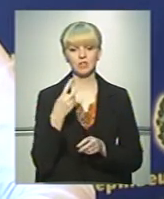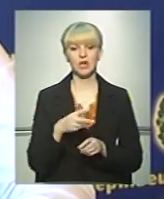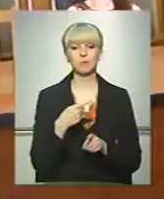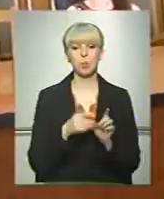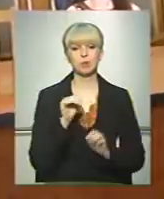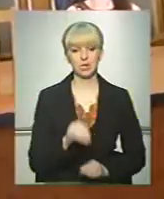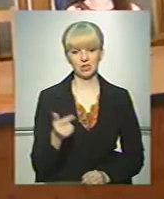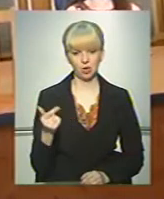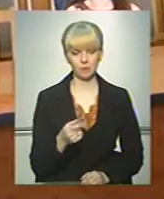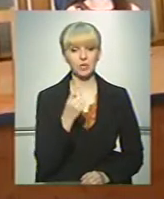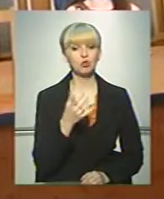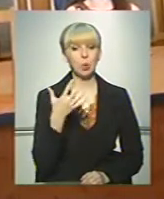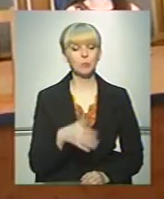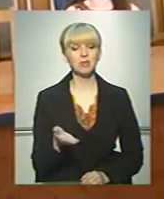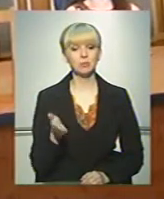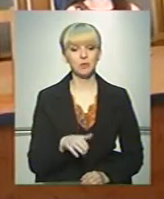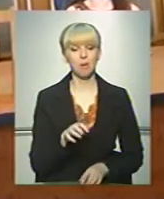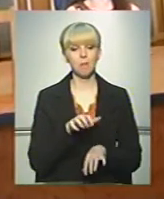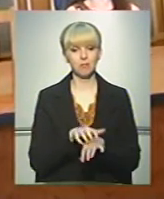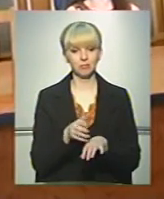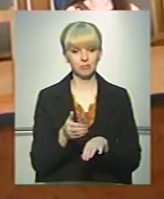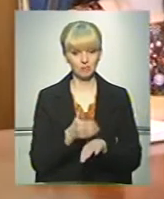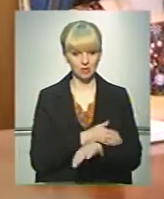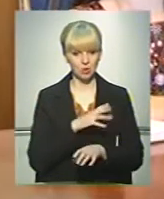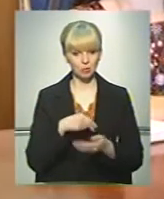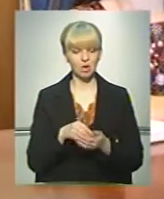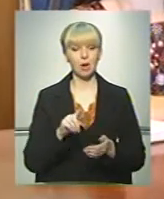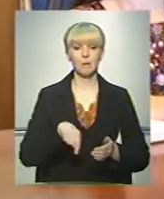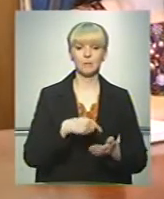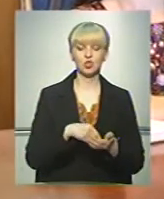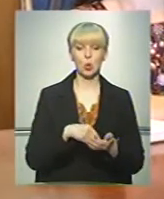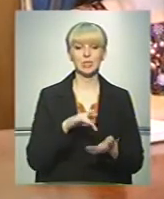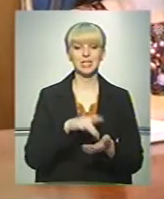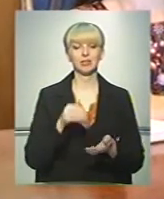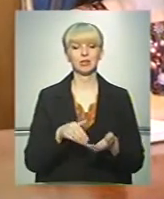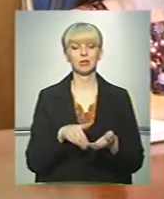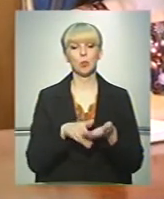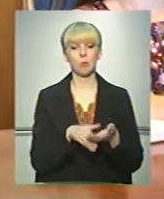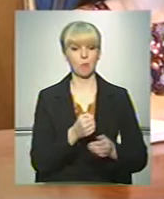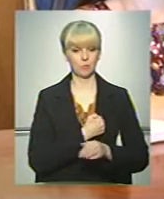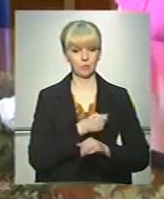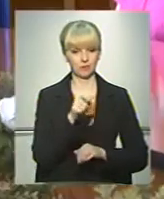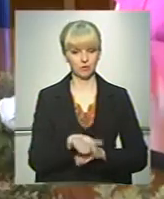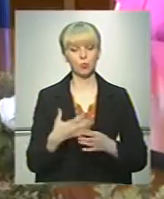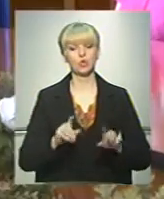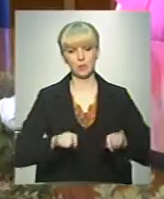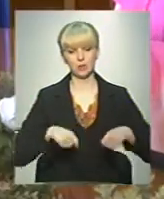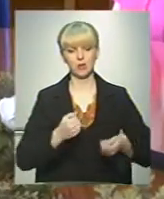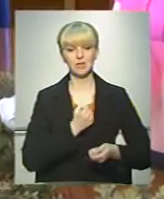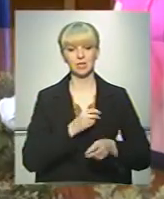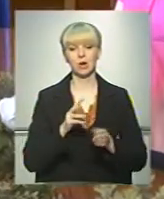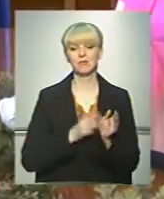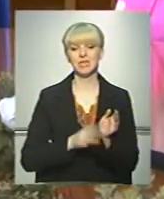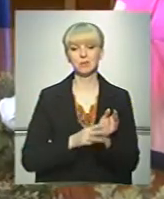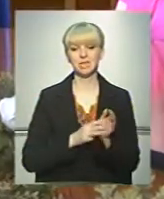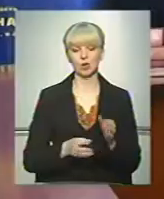тисяч гривень. 150 пар берців, які закуплені були за кошти міського центру допомоги військовим, уже передано бійцям